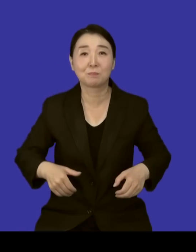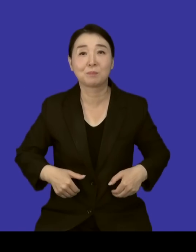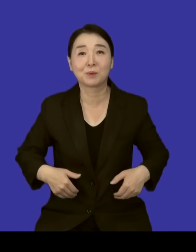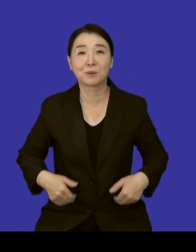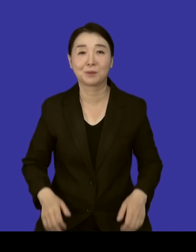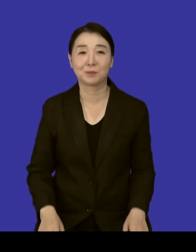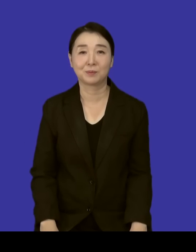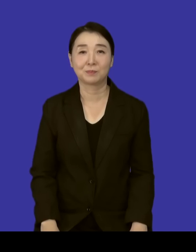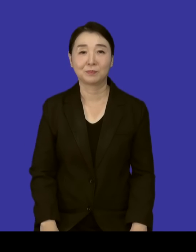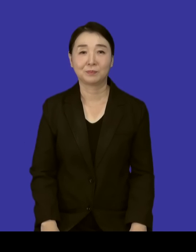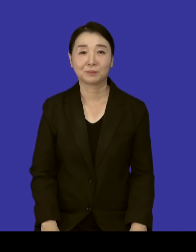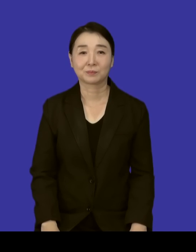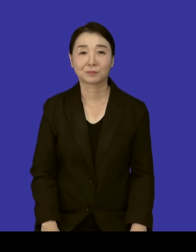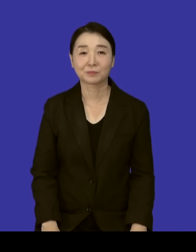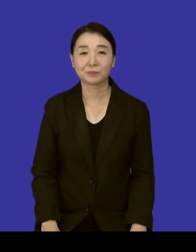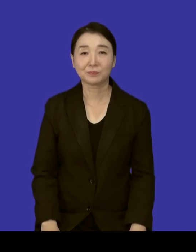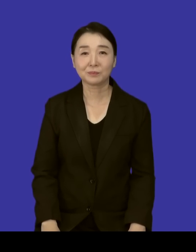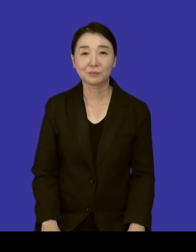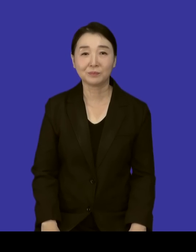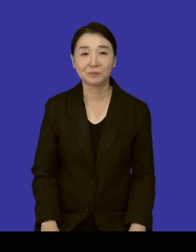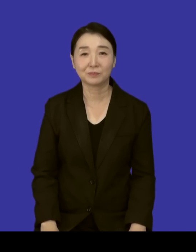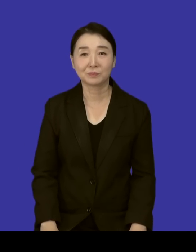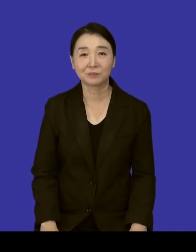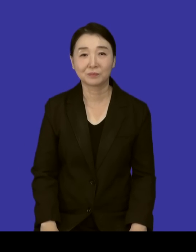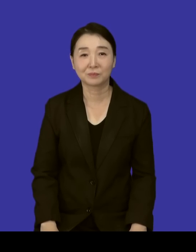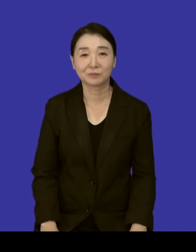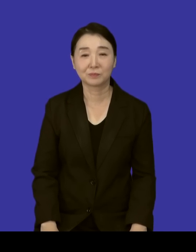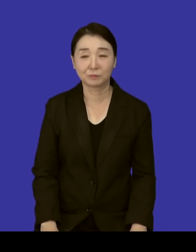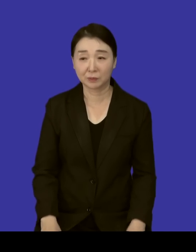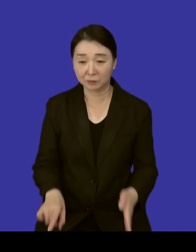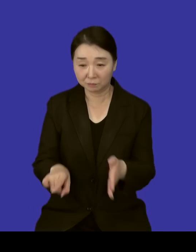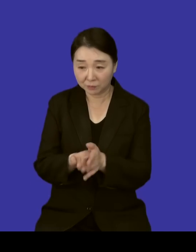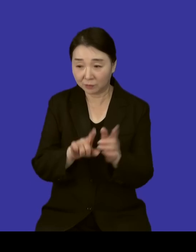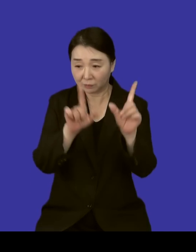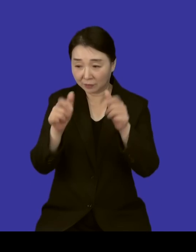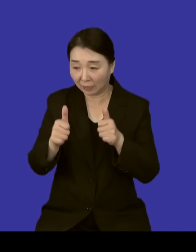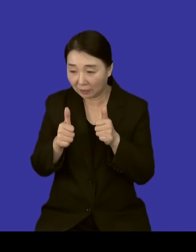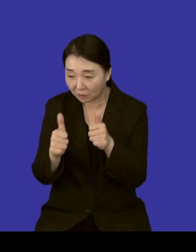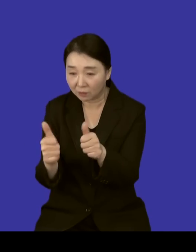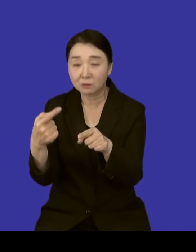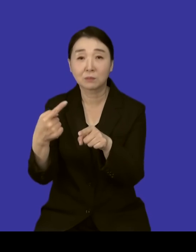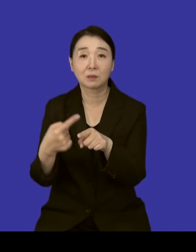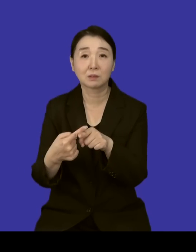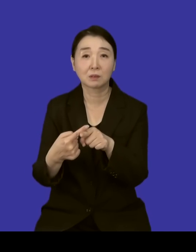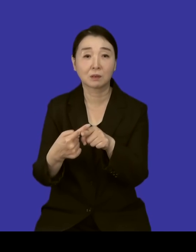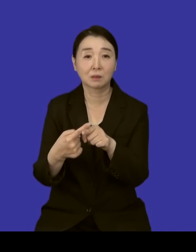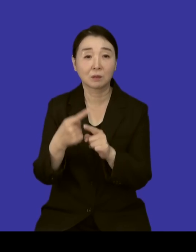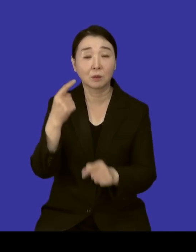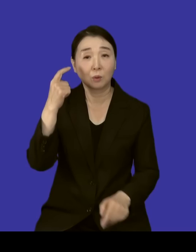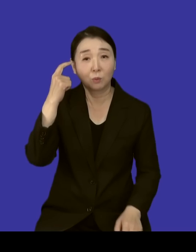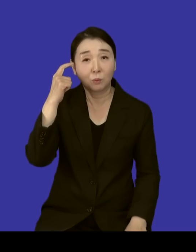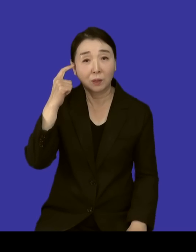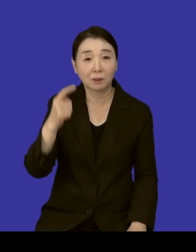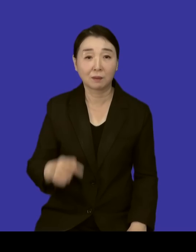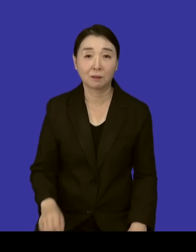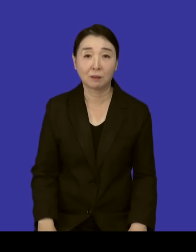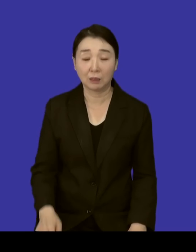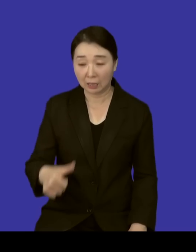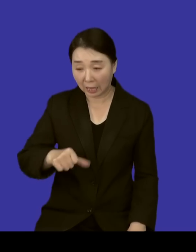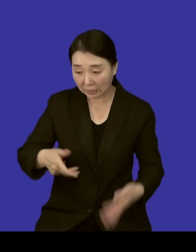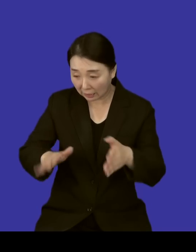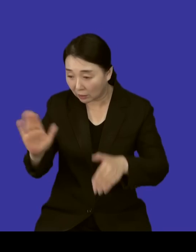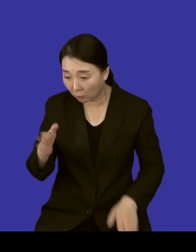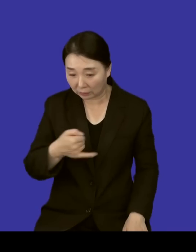네네네. 그냥 그렇게 열심히 신앙생활 하다가 완전히 그냥 실망하셨구나. 이분이 실망을